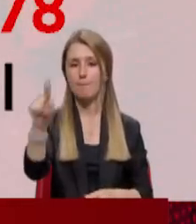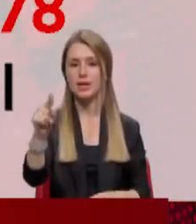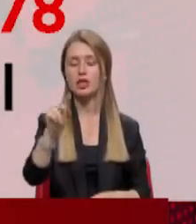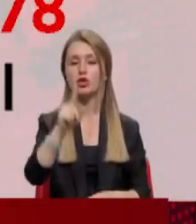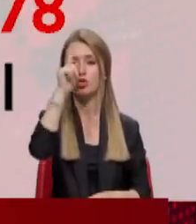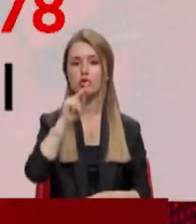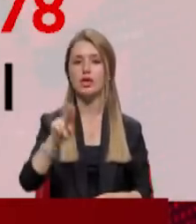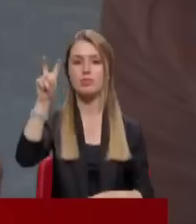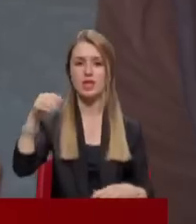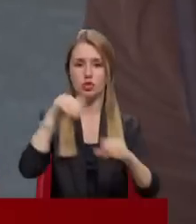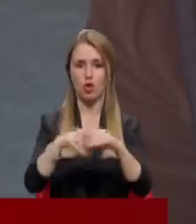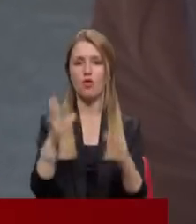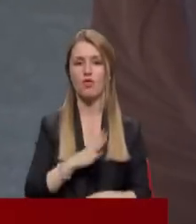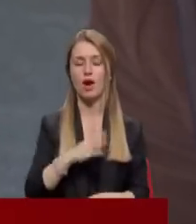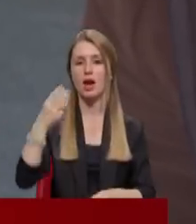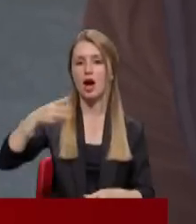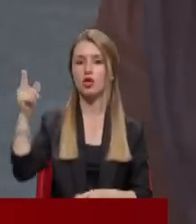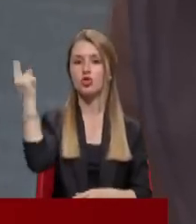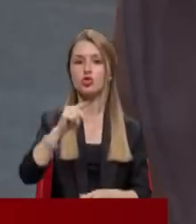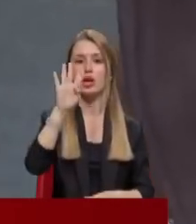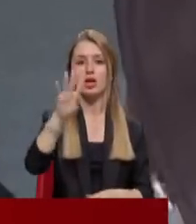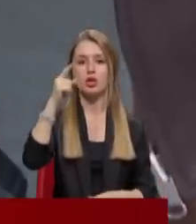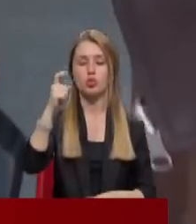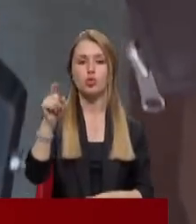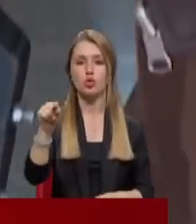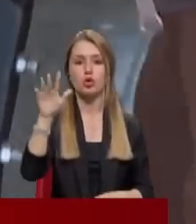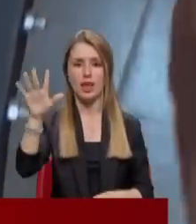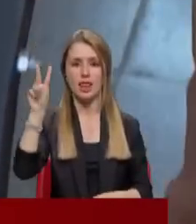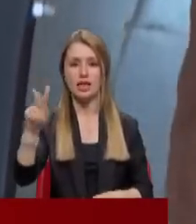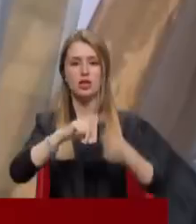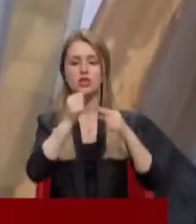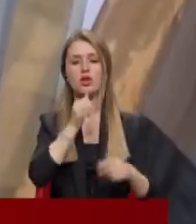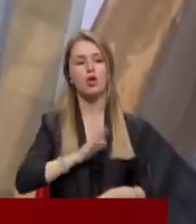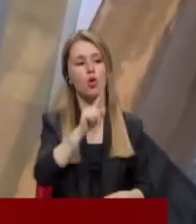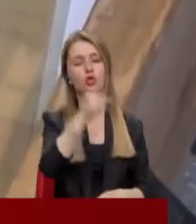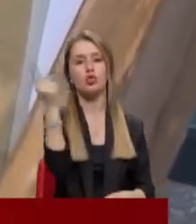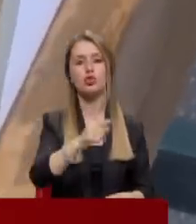24.595.178 seçmen oy verdi. Erdoğan %49,52, Kılıçdaroğlu